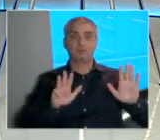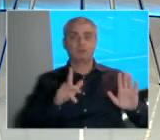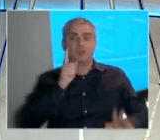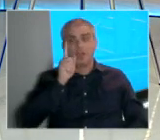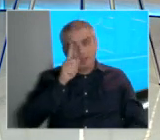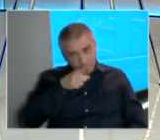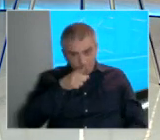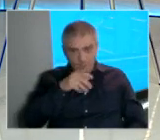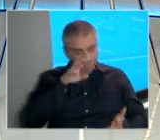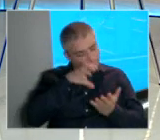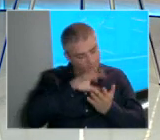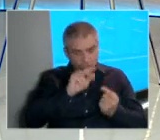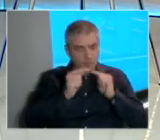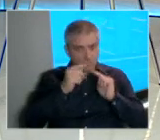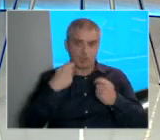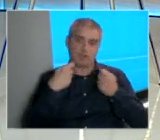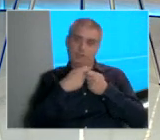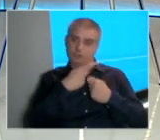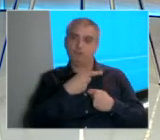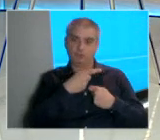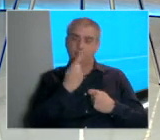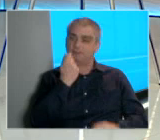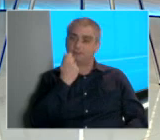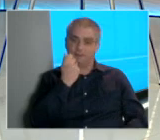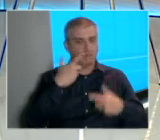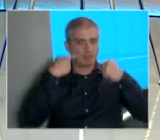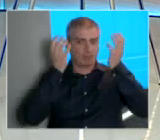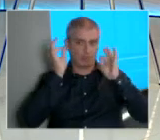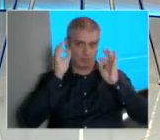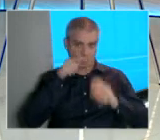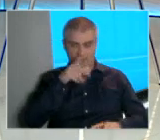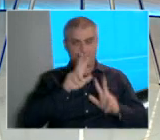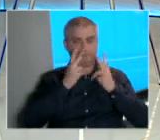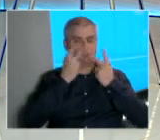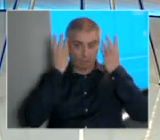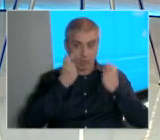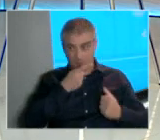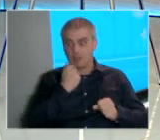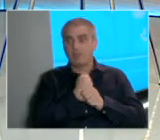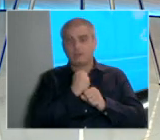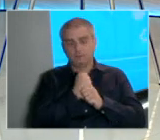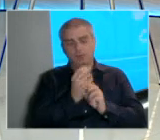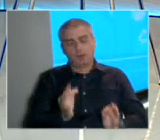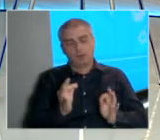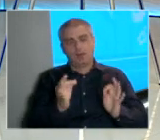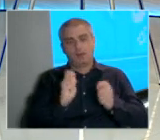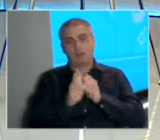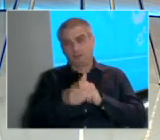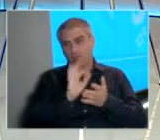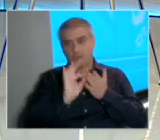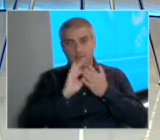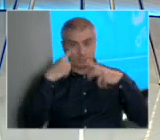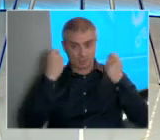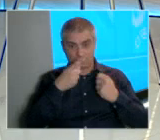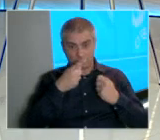אבל מוקד מסוים שמחלוקת היה סביב כספים לחינוך המיוחד לציבור החרדי, דבר שגרר איזשהו עיכובים בתשלום למשרד